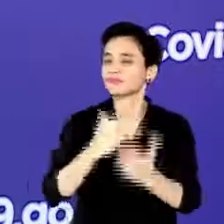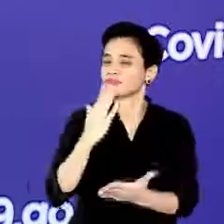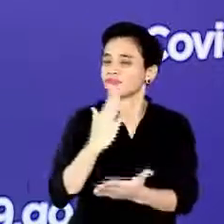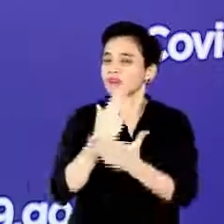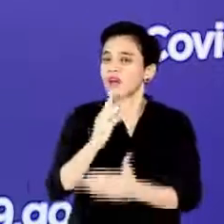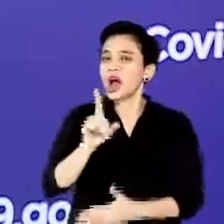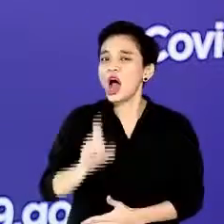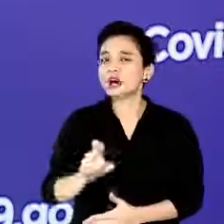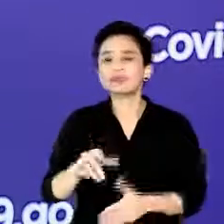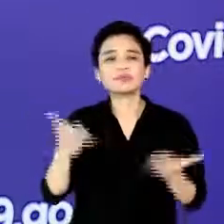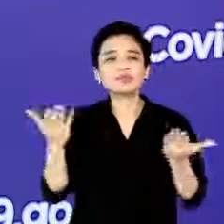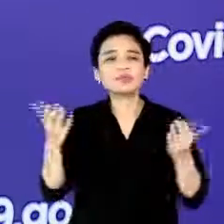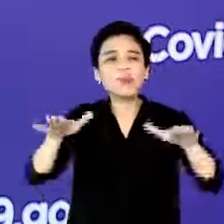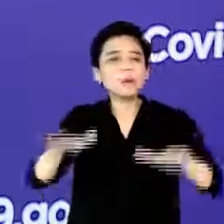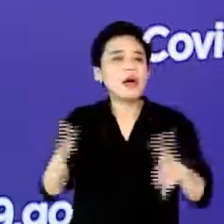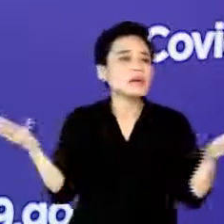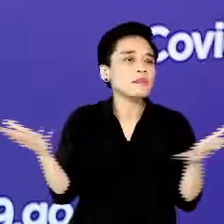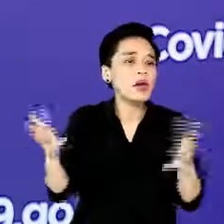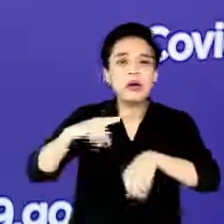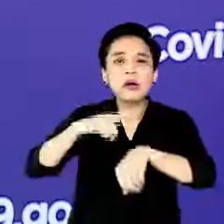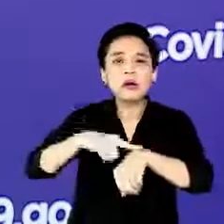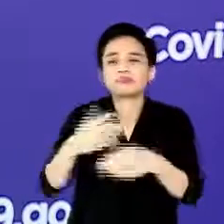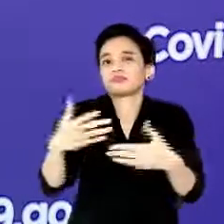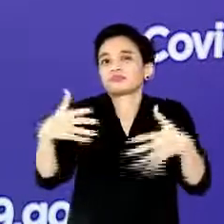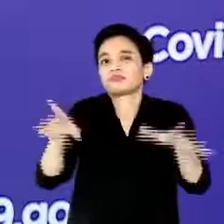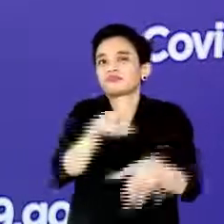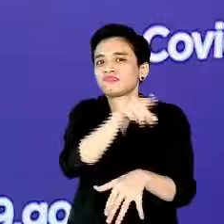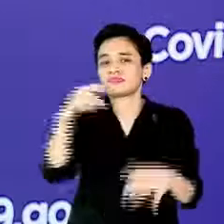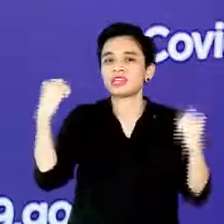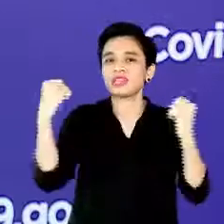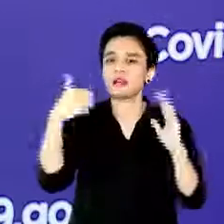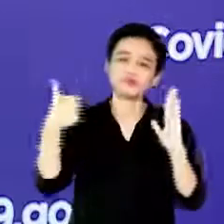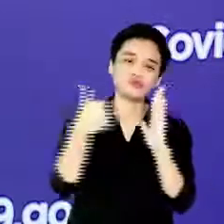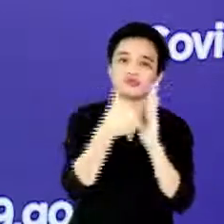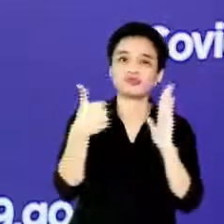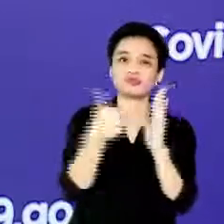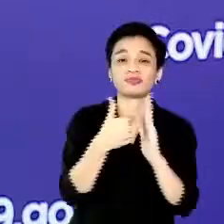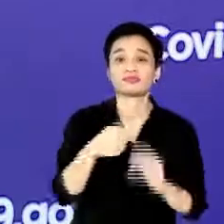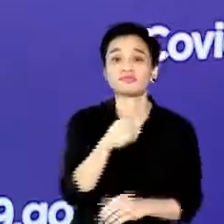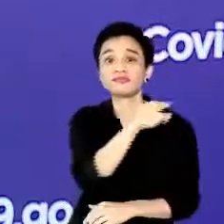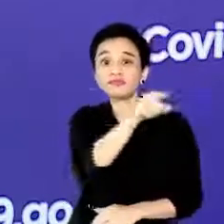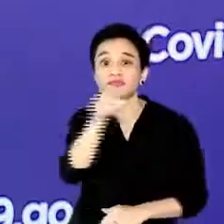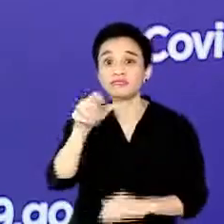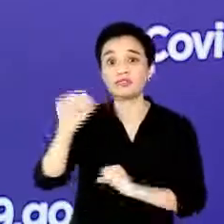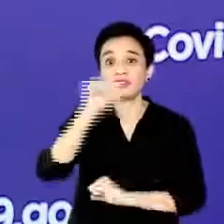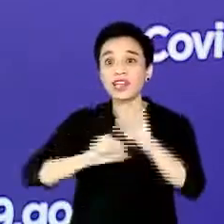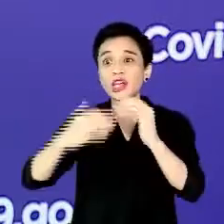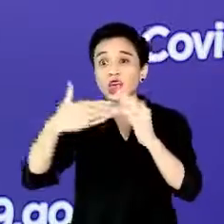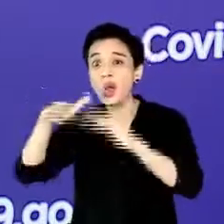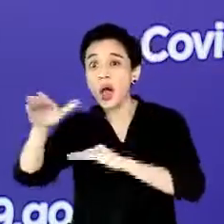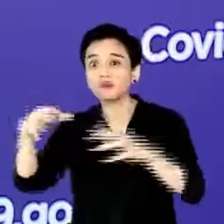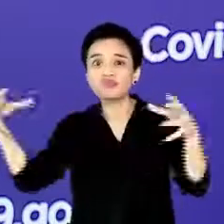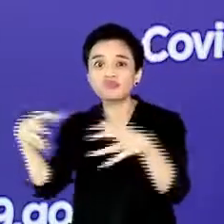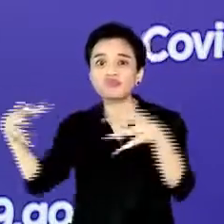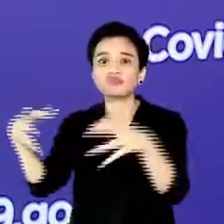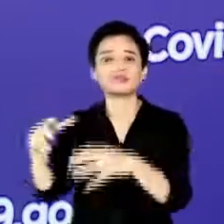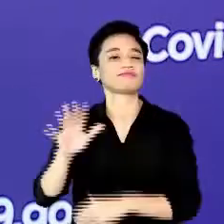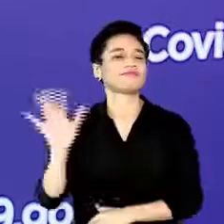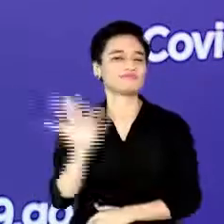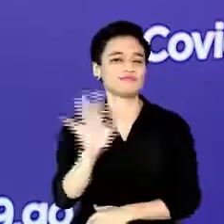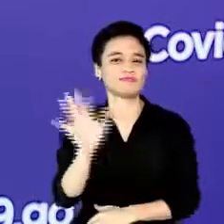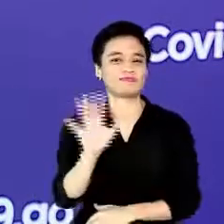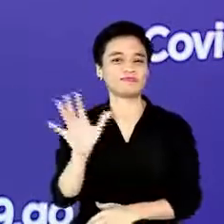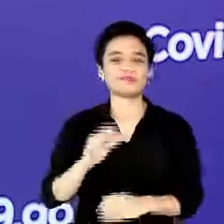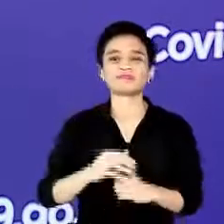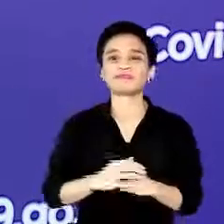kapanpun dan dimanapun anda berada jangan lupa pula untuk mengurangi kegiatan yang berpotensi menimbulkan kerumunan nah